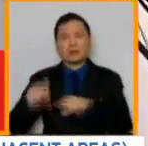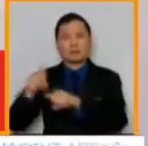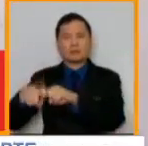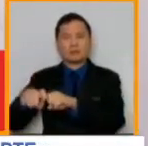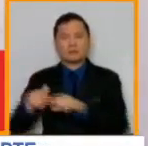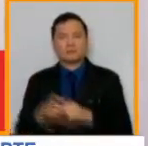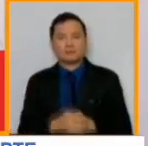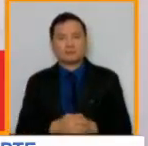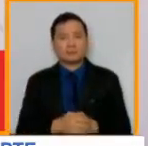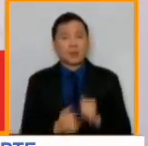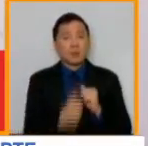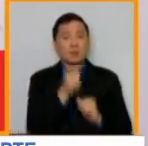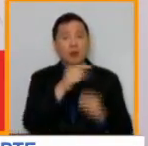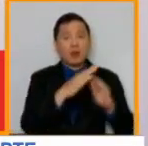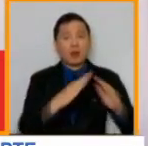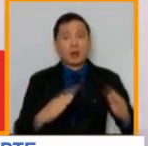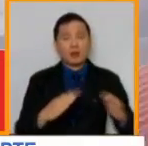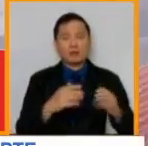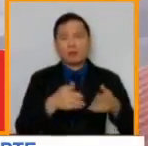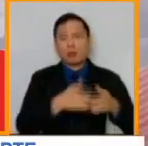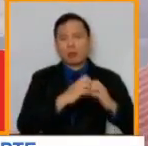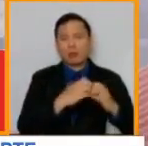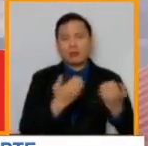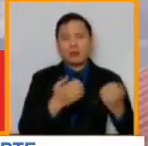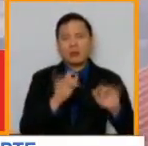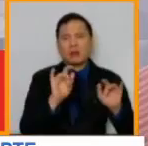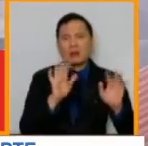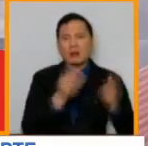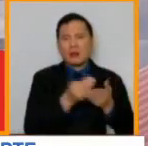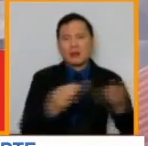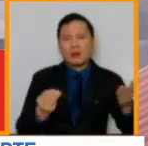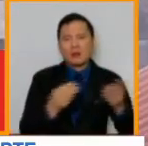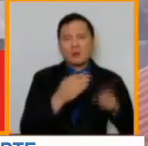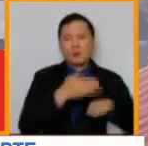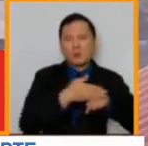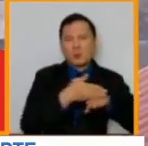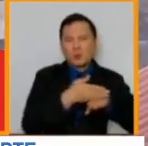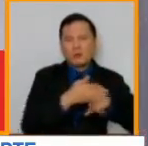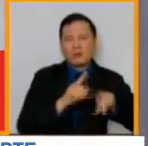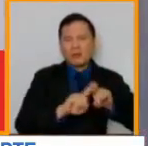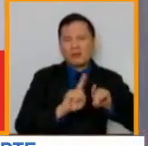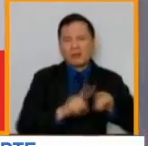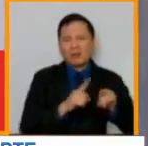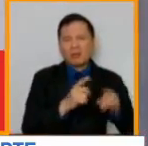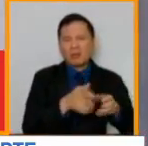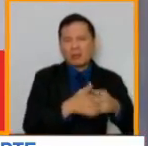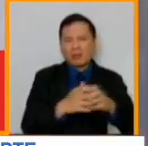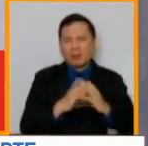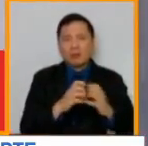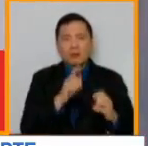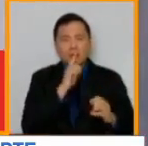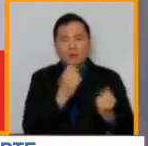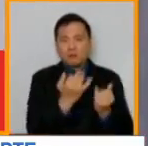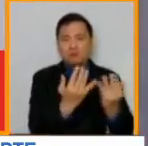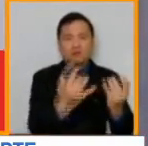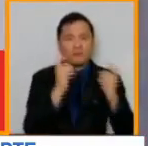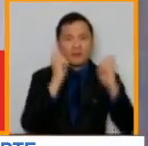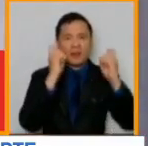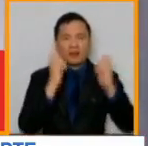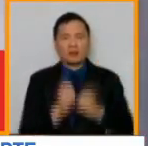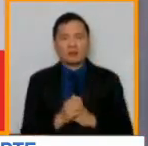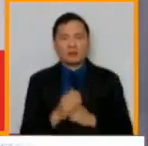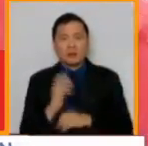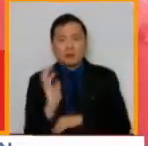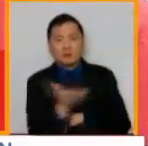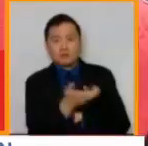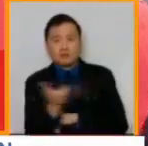bahay, mabilis na kumalat ang apoy. Agad naman umanong nakaresponde ang mga bumbero kung kaya't naagapan ang lalo pang pagkalat ng